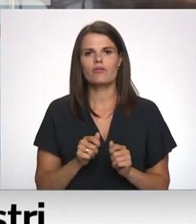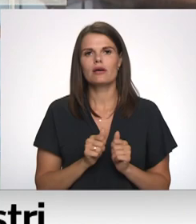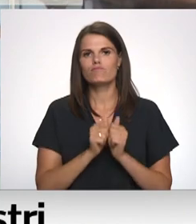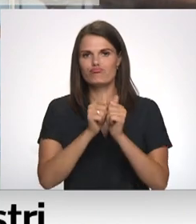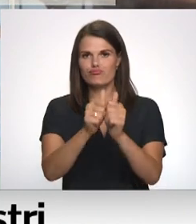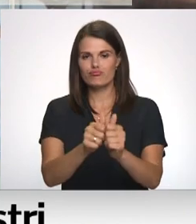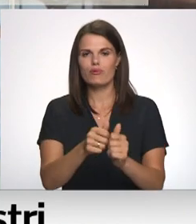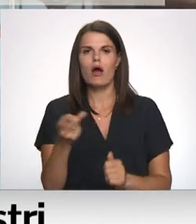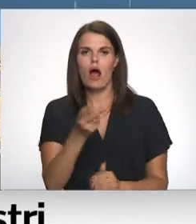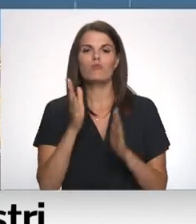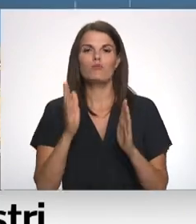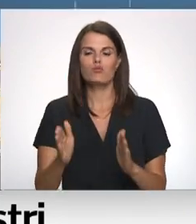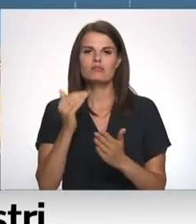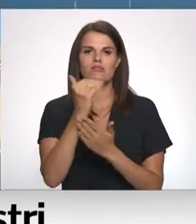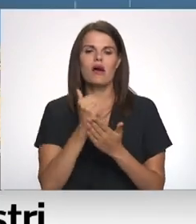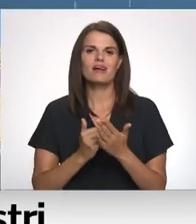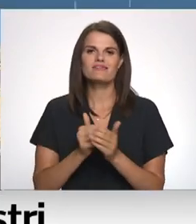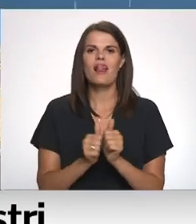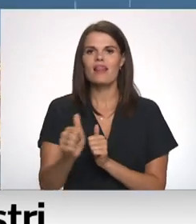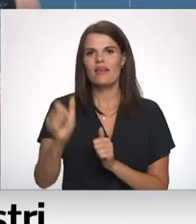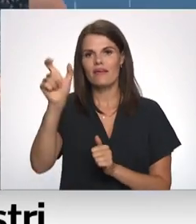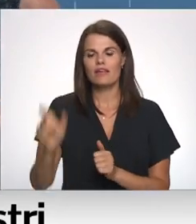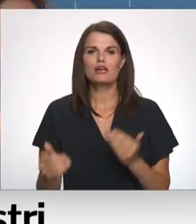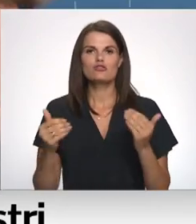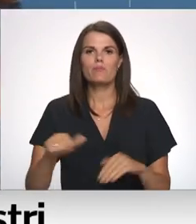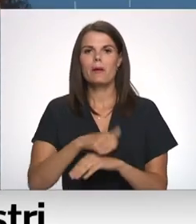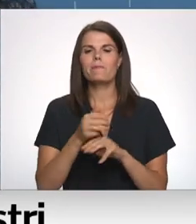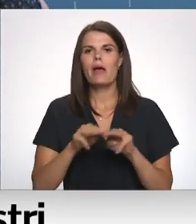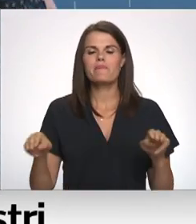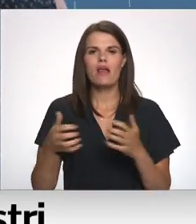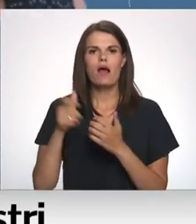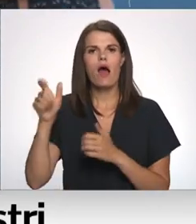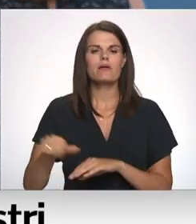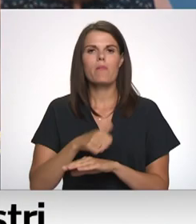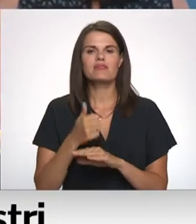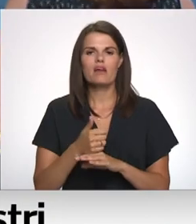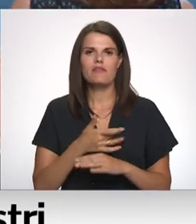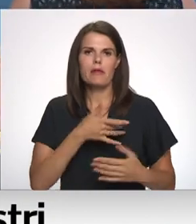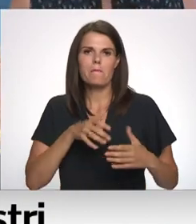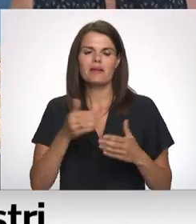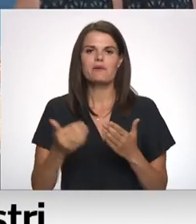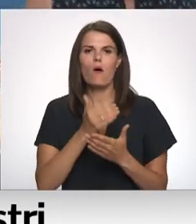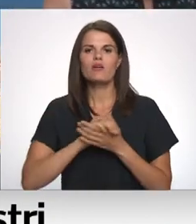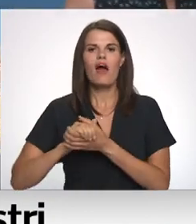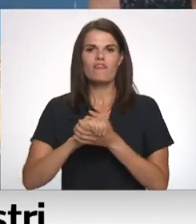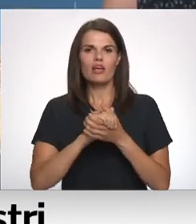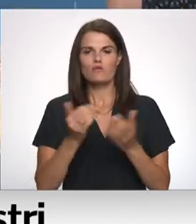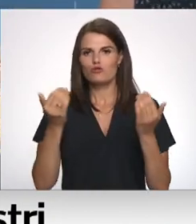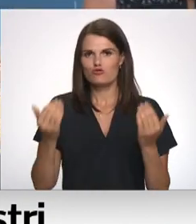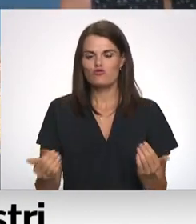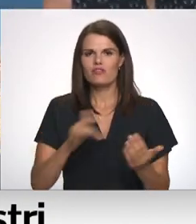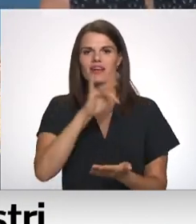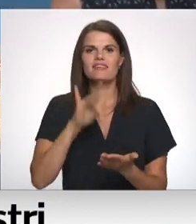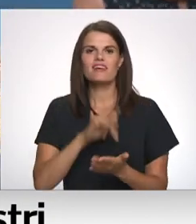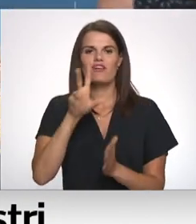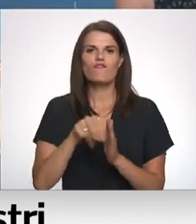Madara Līcīte. Šābrīža premjera Krišāņa Kariņa pārstāvētā partija Jaunā vienotība šodien Centrālajā vēlēšana